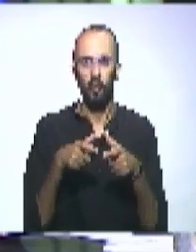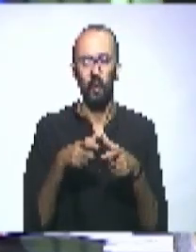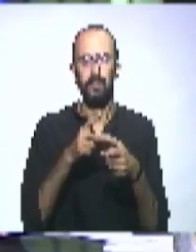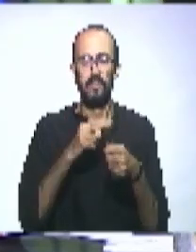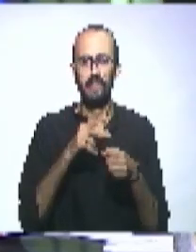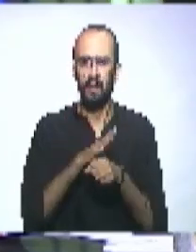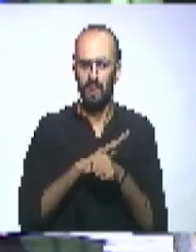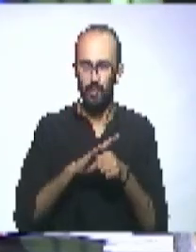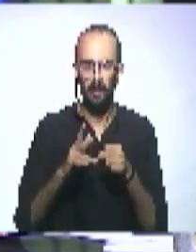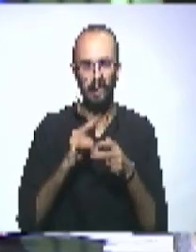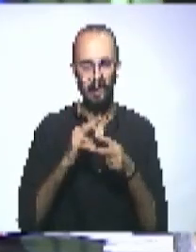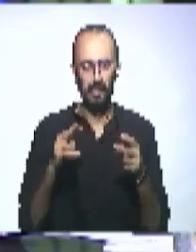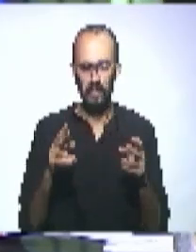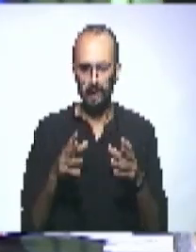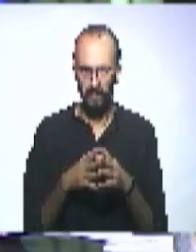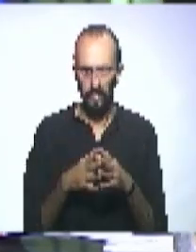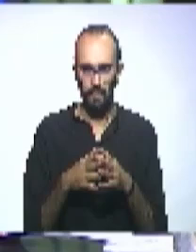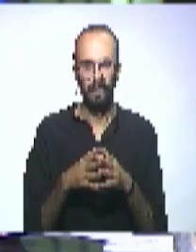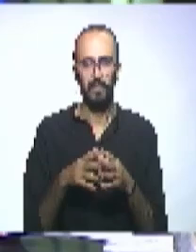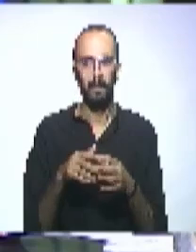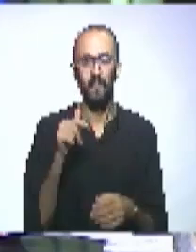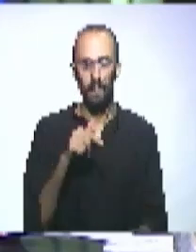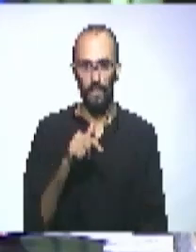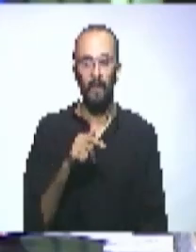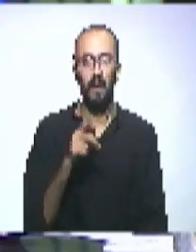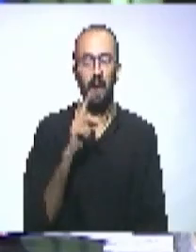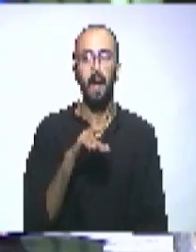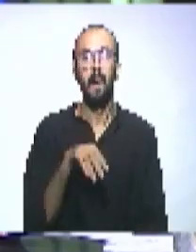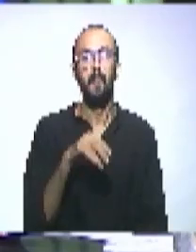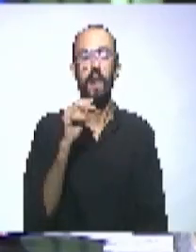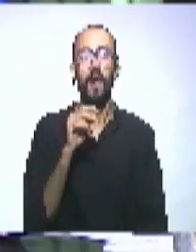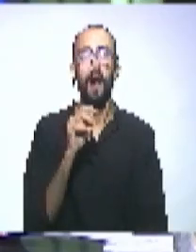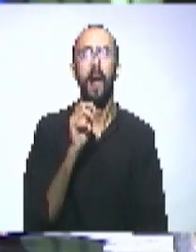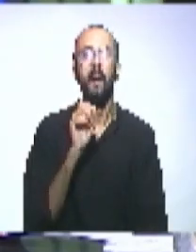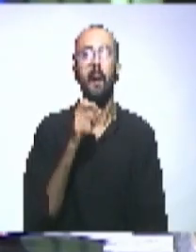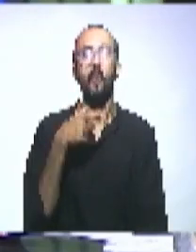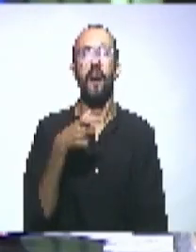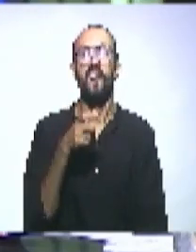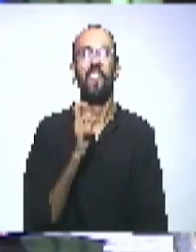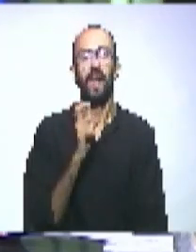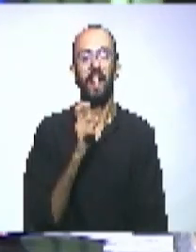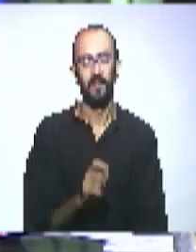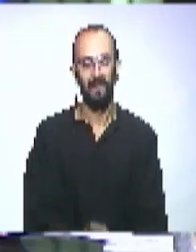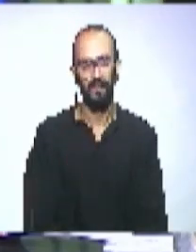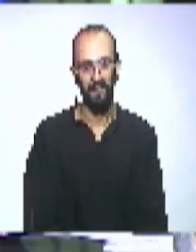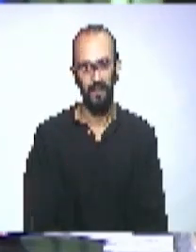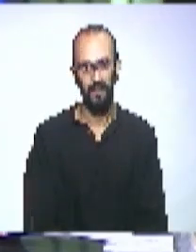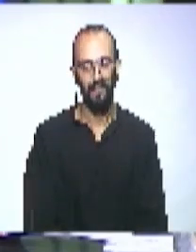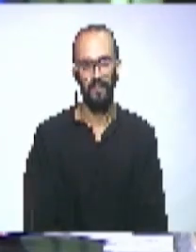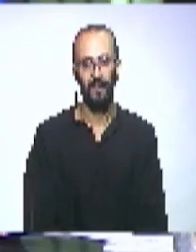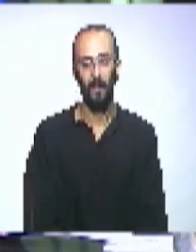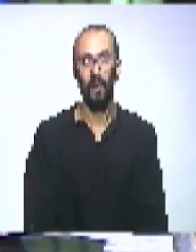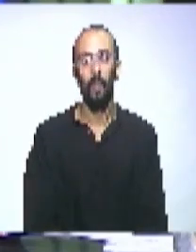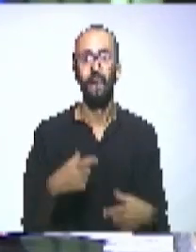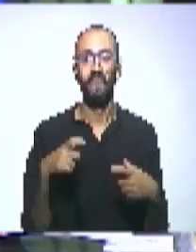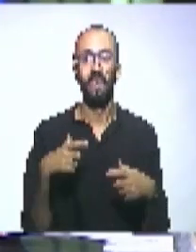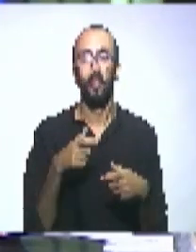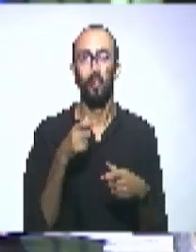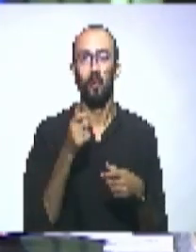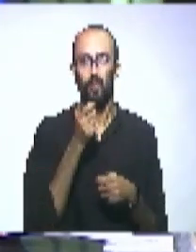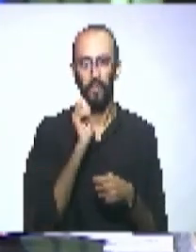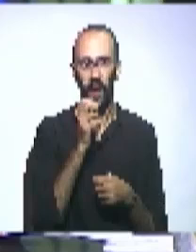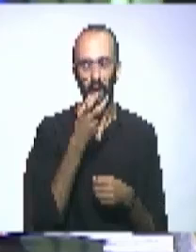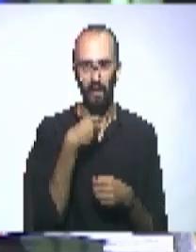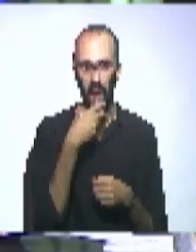عملنا همبرجر اللحمة. أيه. النهاردة هنعمل همبرجر فراخ، وهنعمل فطيرة التفاح بس بشكل مختلف